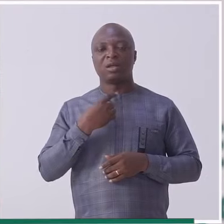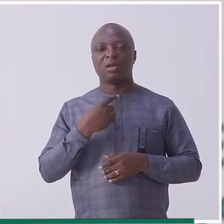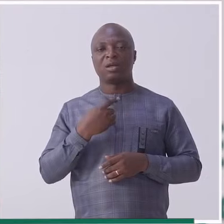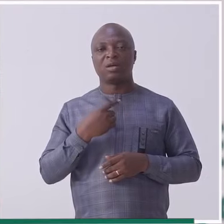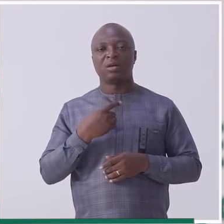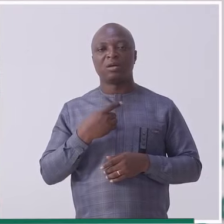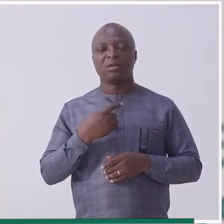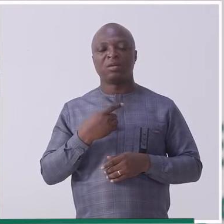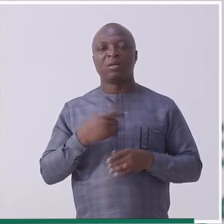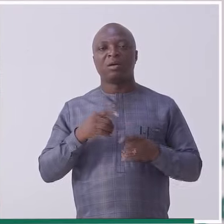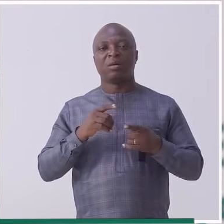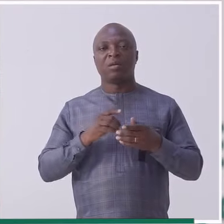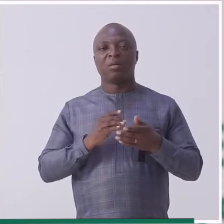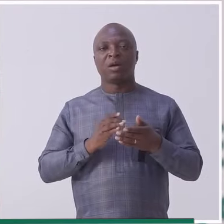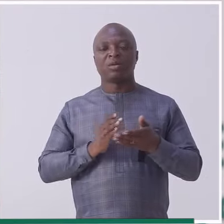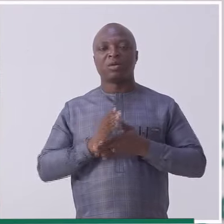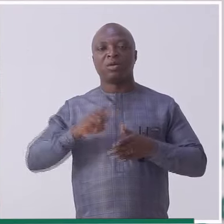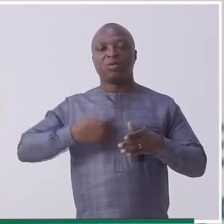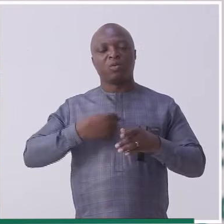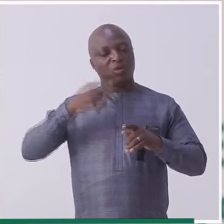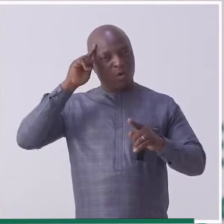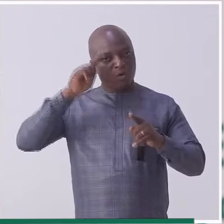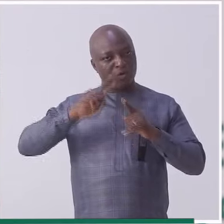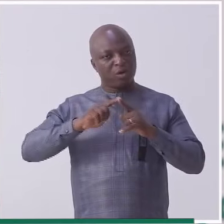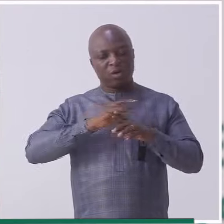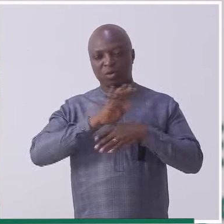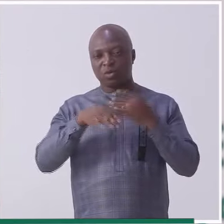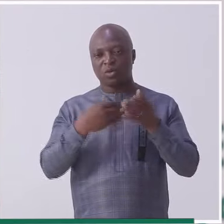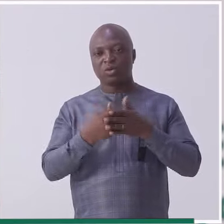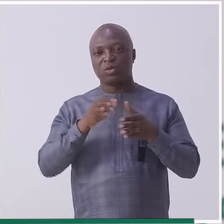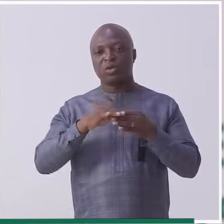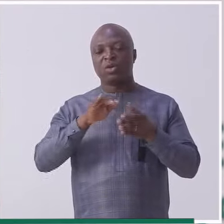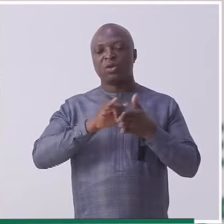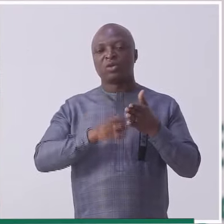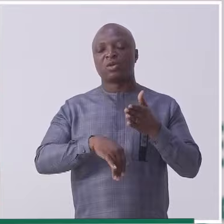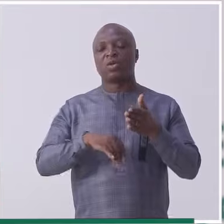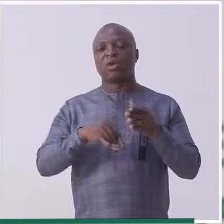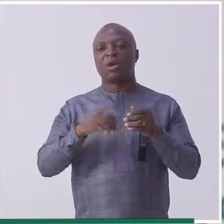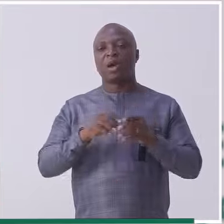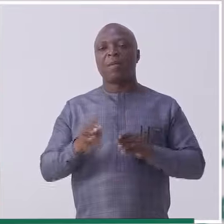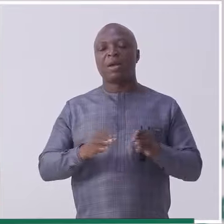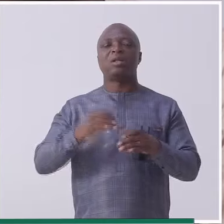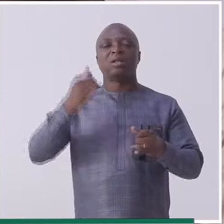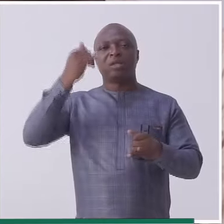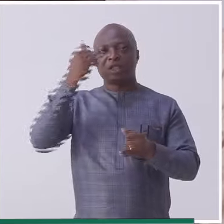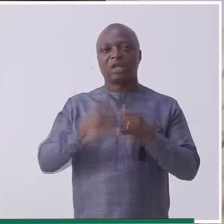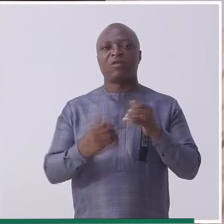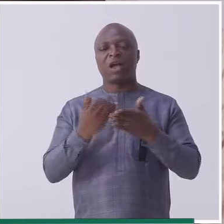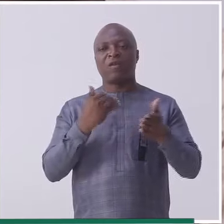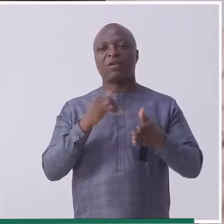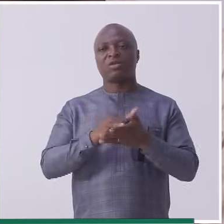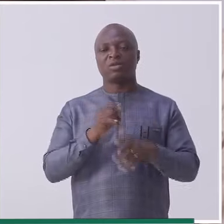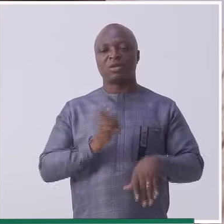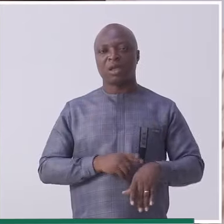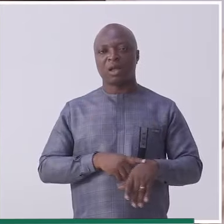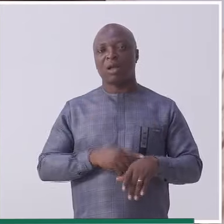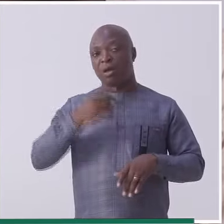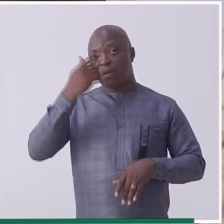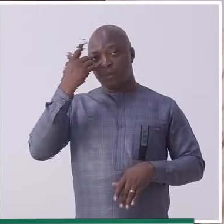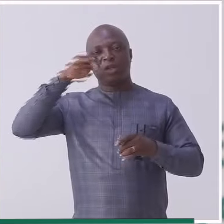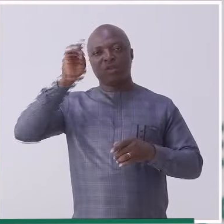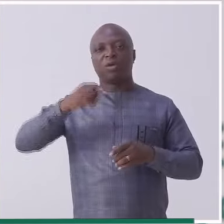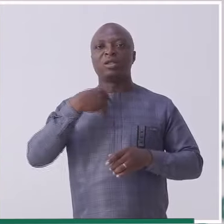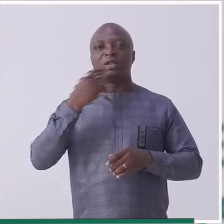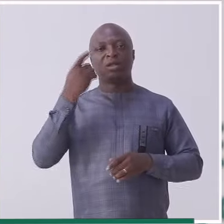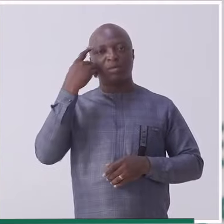à ce que nous convenions tous de ce que, en matière politique, eh bien, chacun dit ce qu'il doit